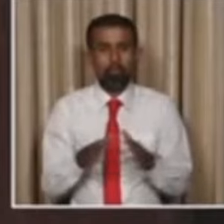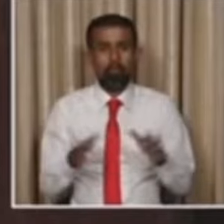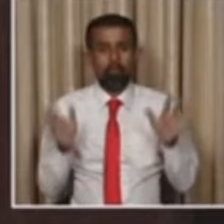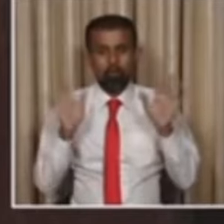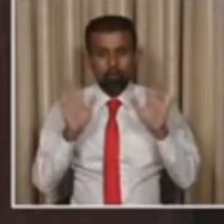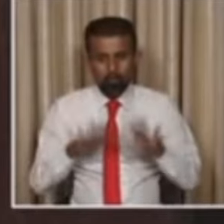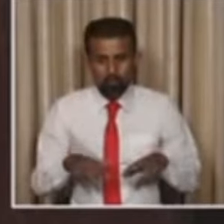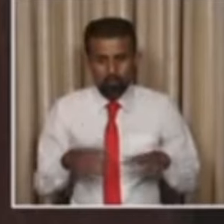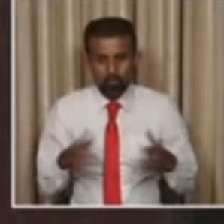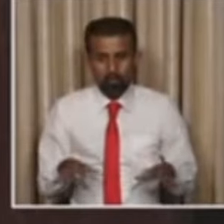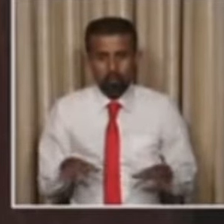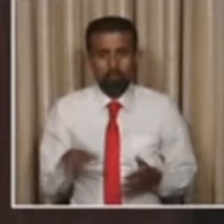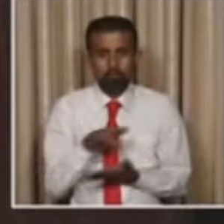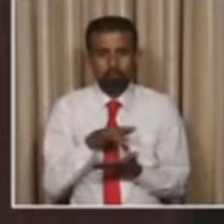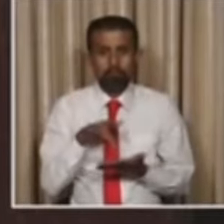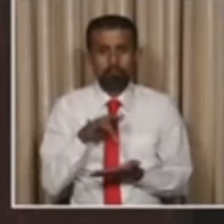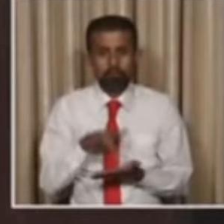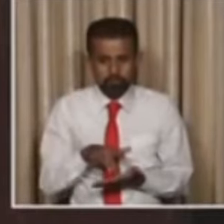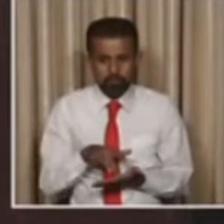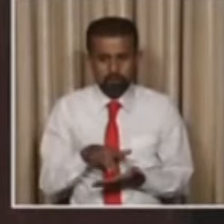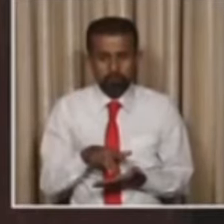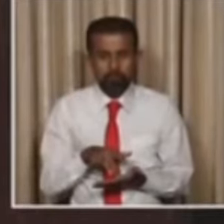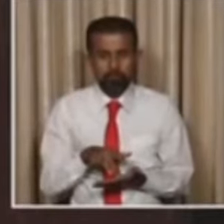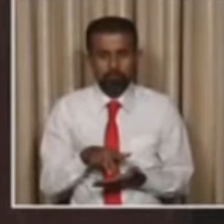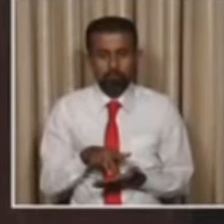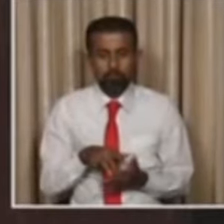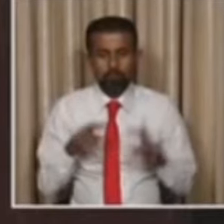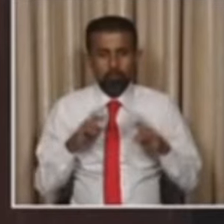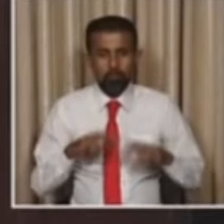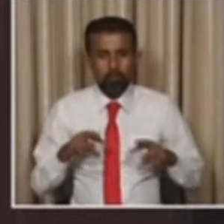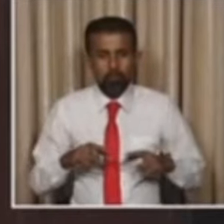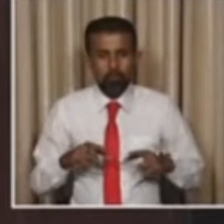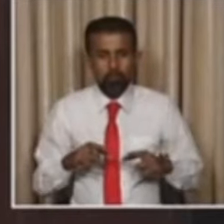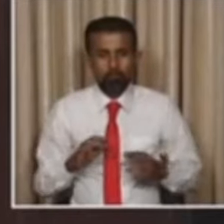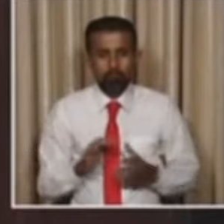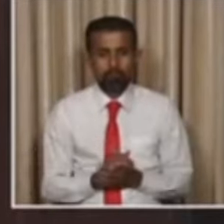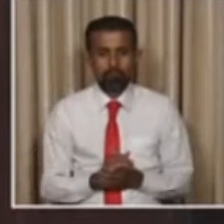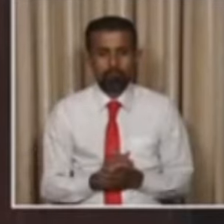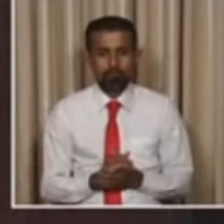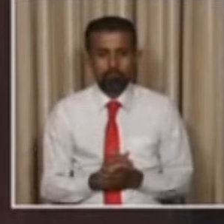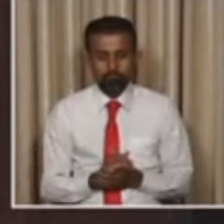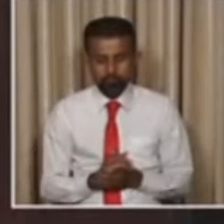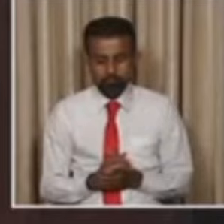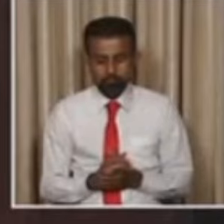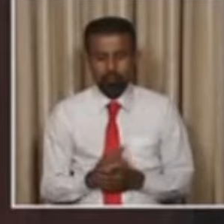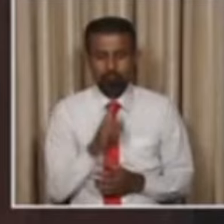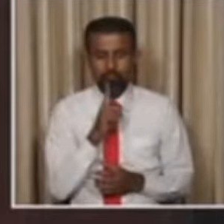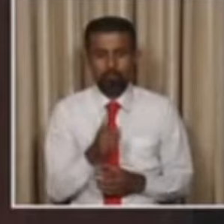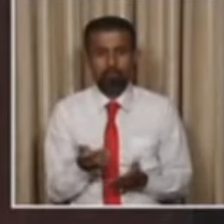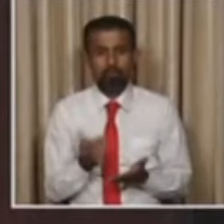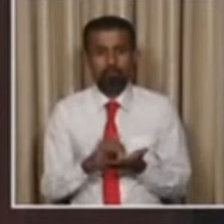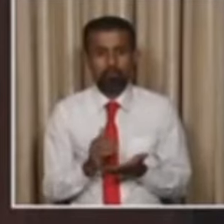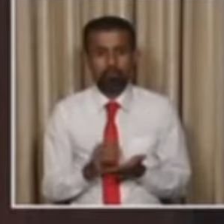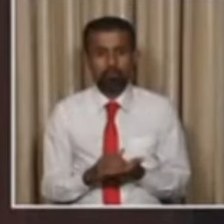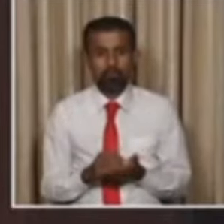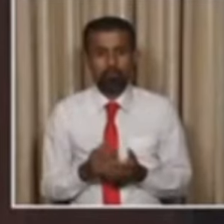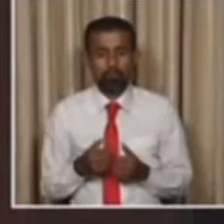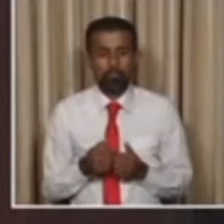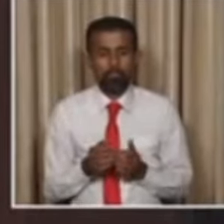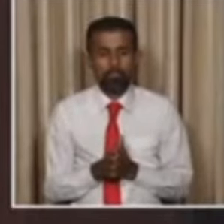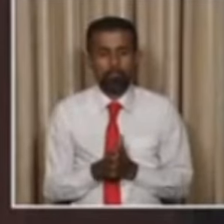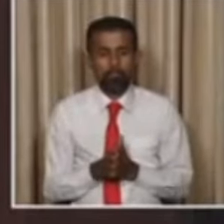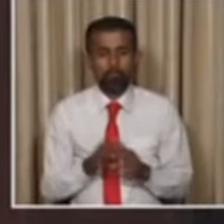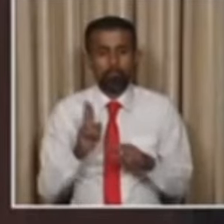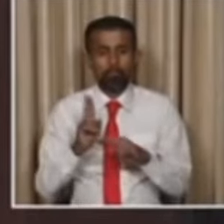නතර වෙන්නේ මේ එකම තැන නේද? එතකොට මේ පිළිබඳව අපි පරීක්ෂා කළ යුතු නැද්ද? සම මේකේ අපි මං කියන්නේ නැවත මේ තමන්ට